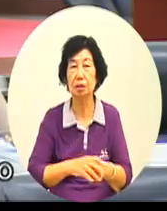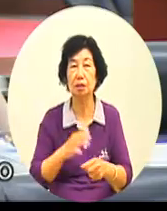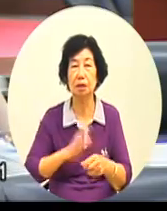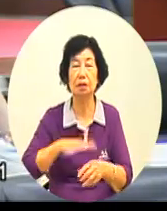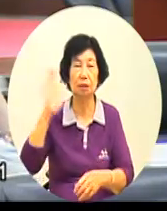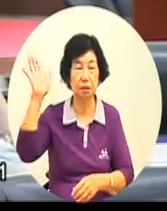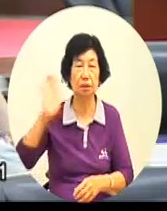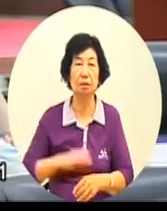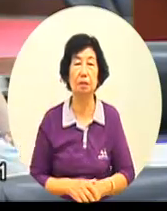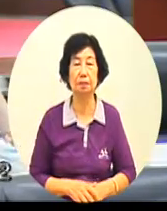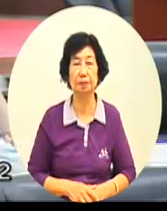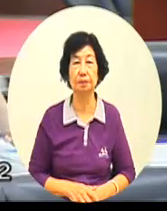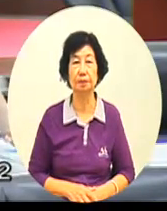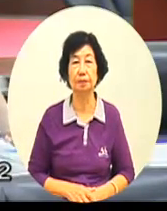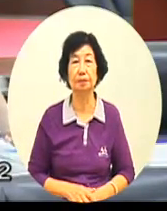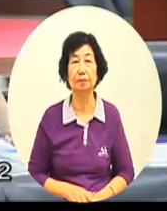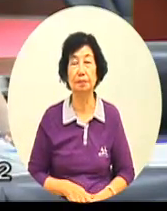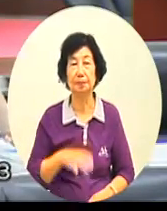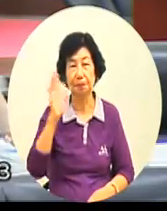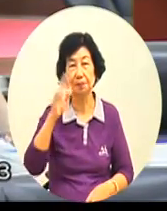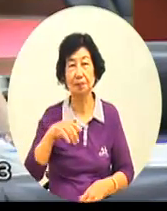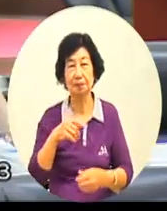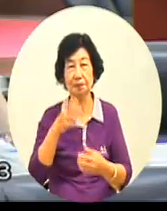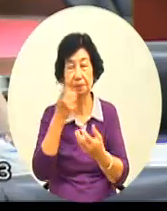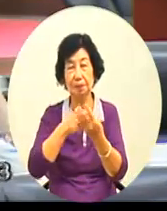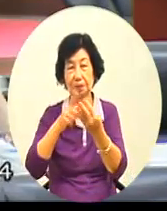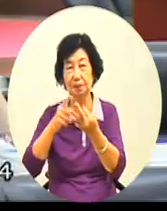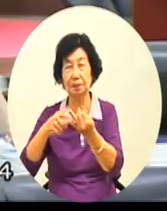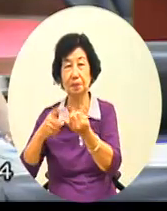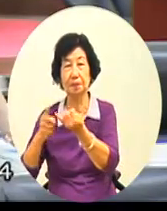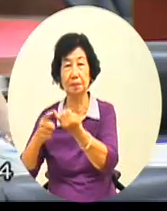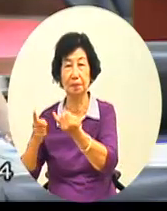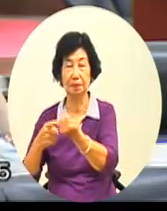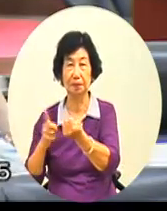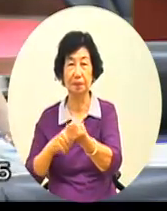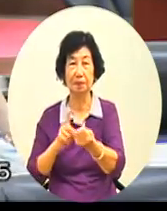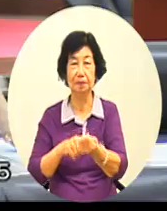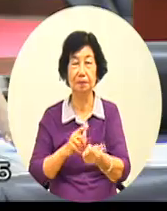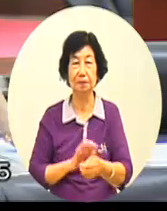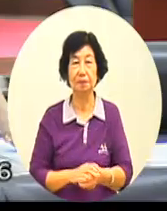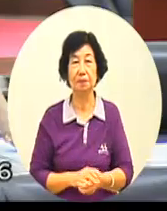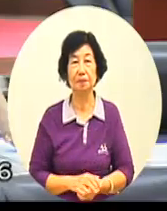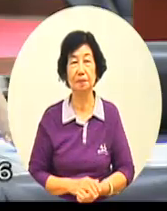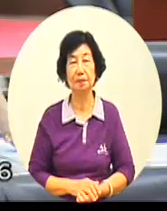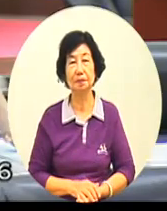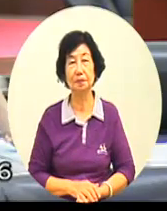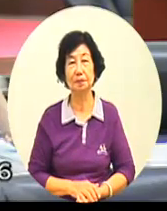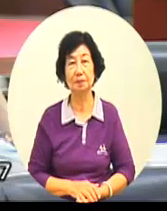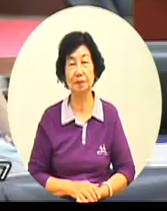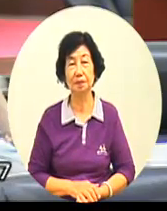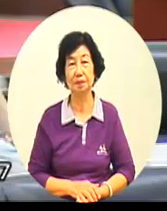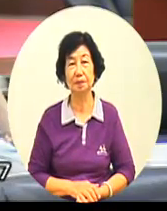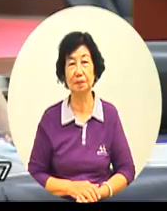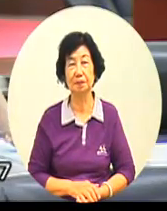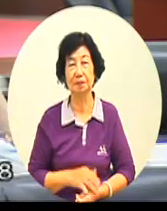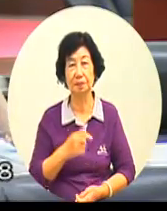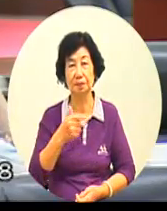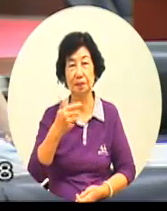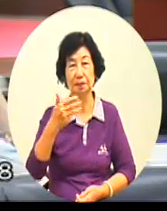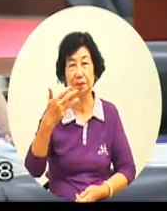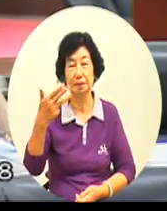好， 我可以数看看吗？一二三四五六七